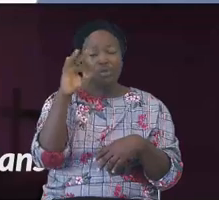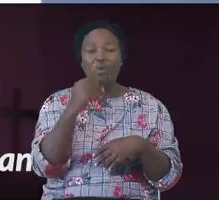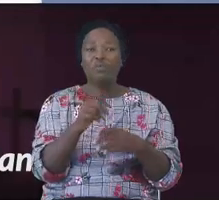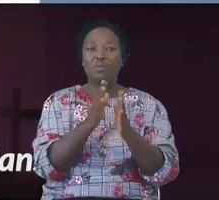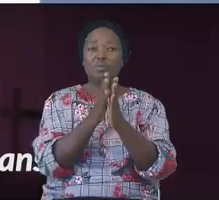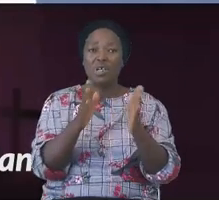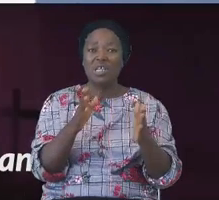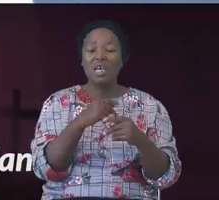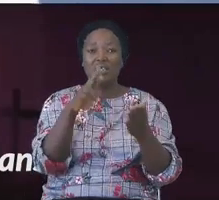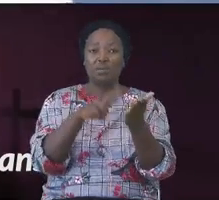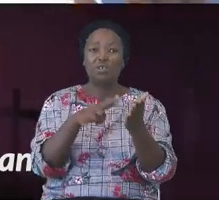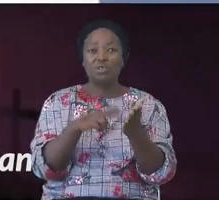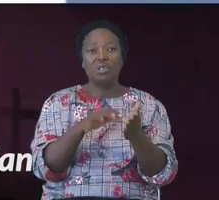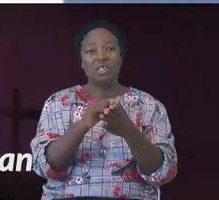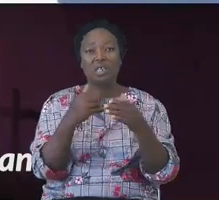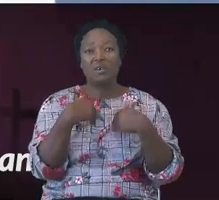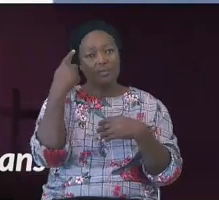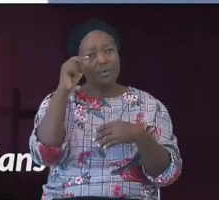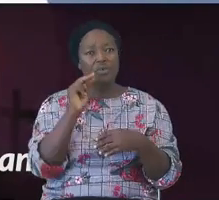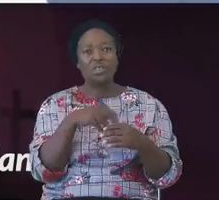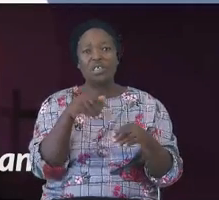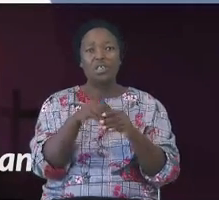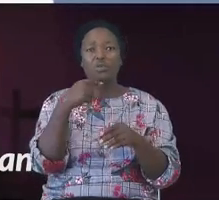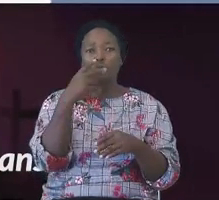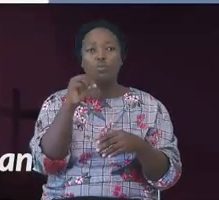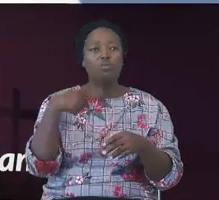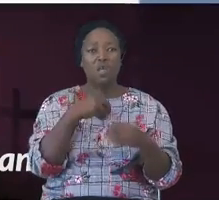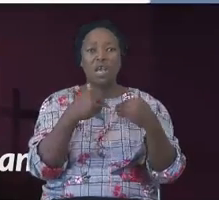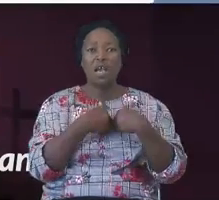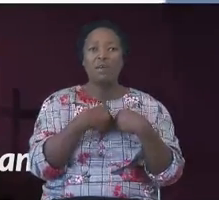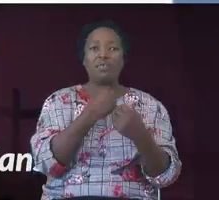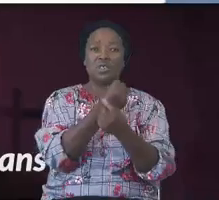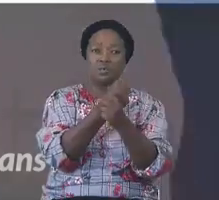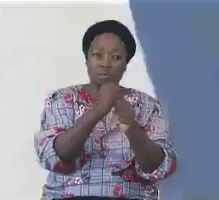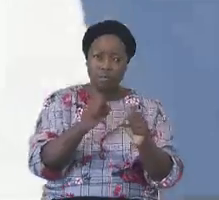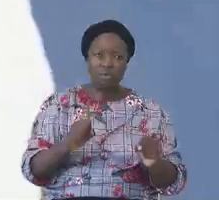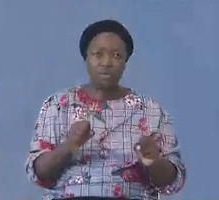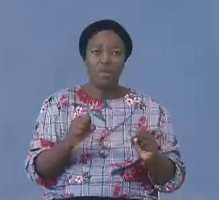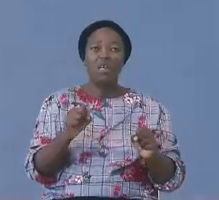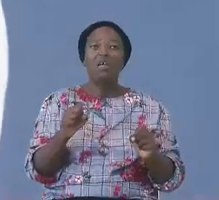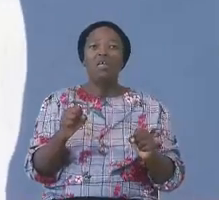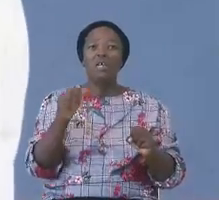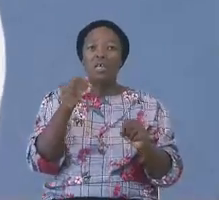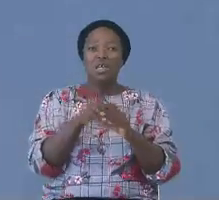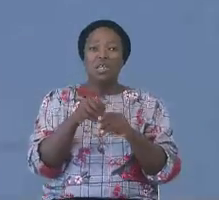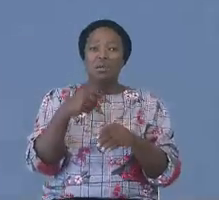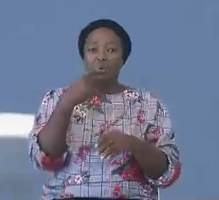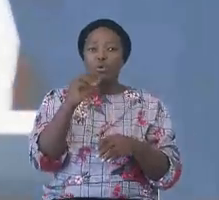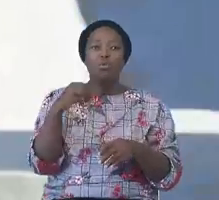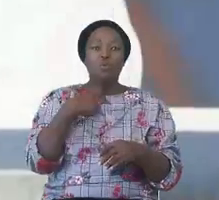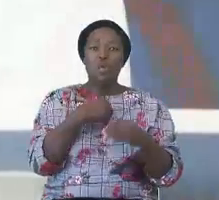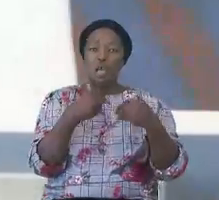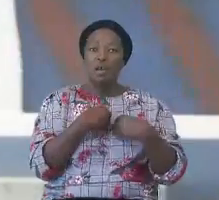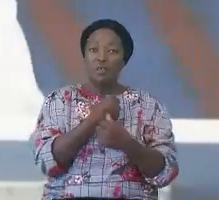son nom, par son sang, à cause de la substitution. En lui, nous avons